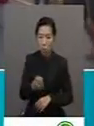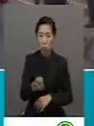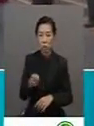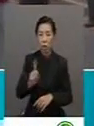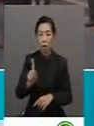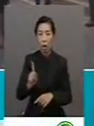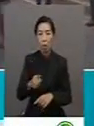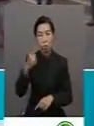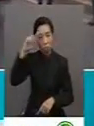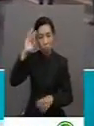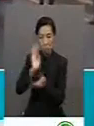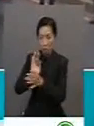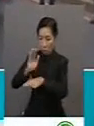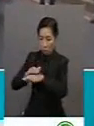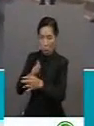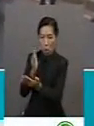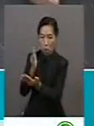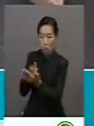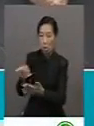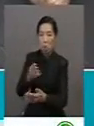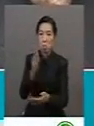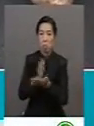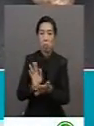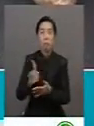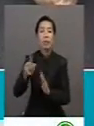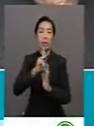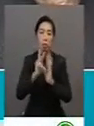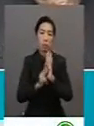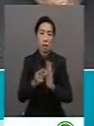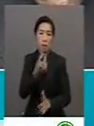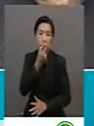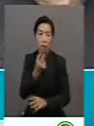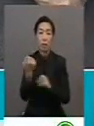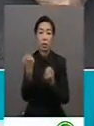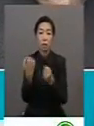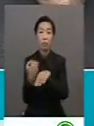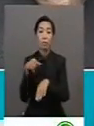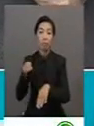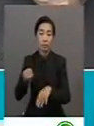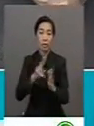ที่แหกด่านนี้ต่อไปด้วยนะครับมันก็จะมีพระราชบัญญัติจราจรอยู่ด้วย นี่เป็นเหตุเกิดที่จังหวัดน่านนะครับ